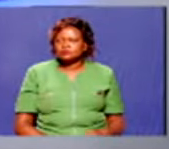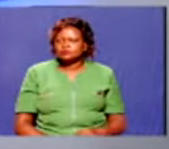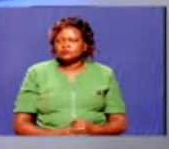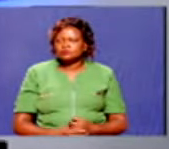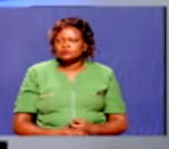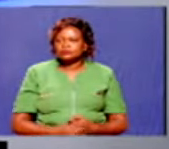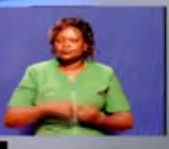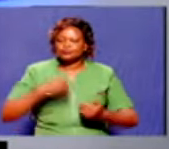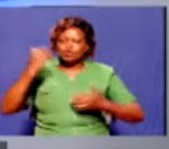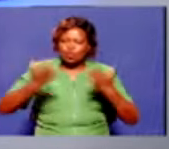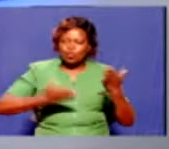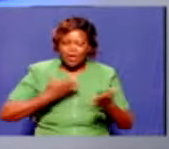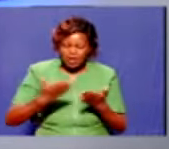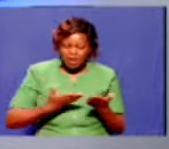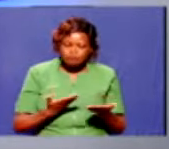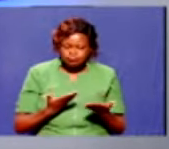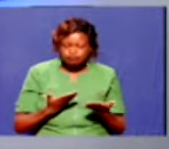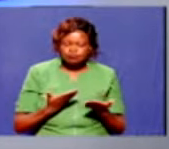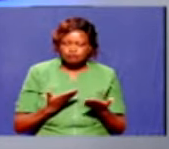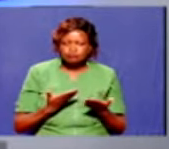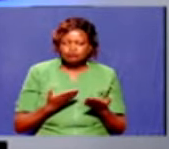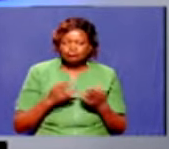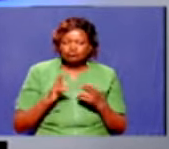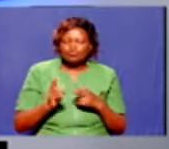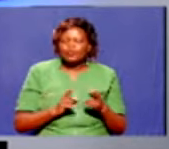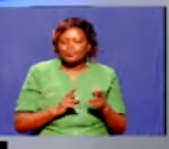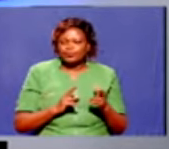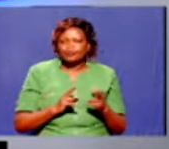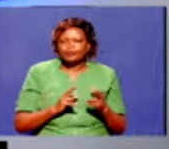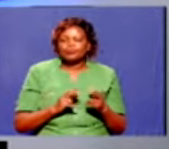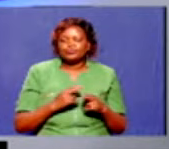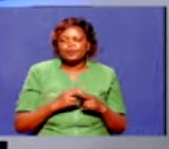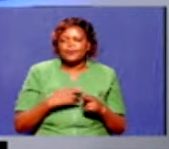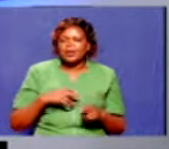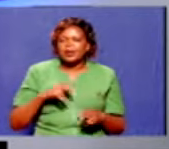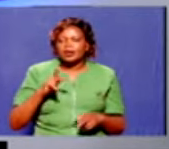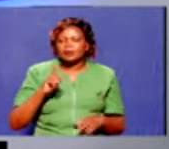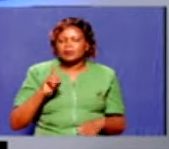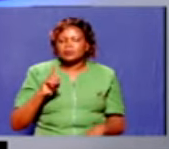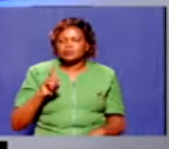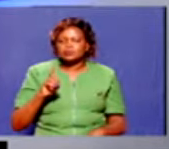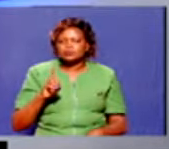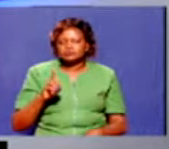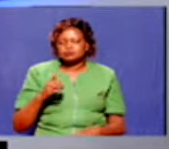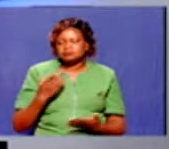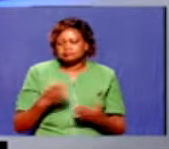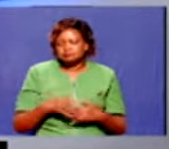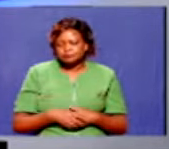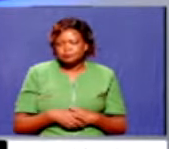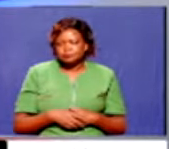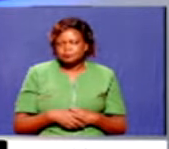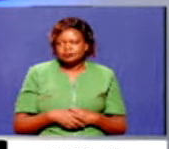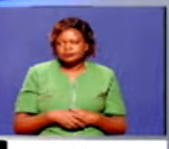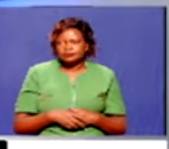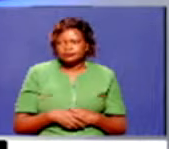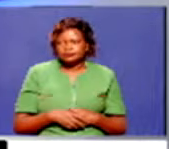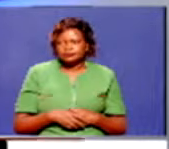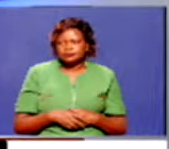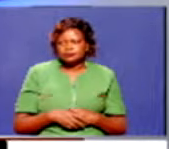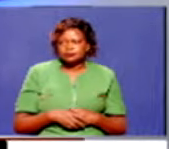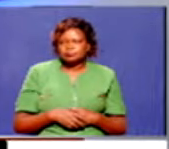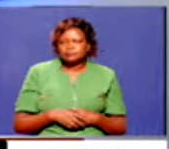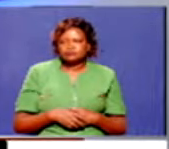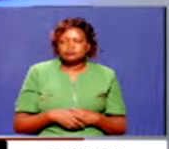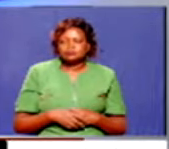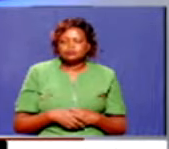Karibu sasa tujitose nyugani. Kama kawaida wengi wanita Karanja David ama ukipenda KD. Afisa mtendaji wa shirikisho la